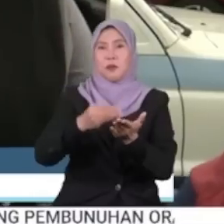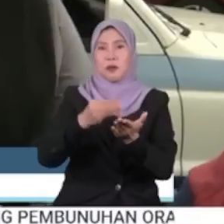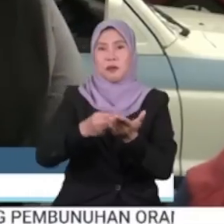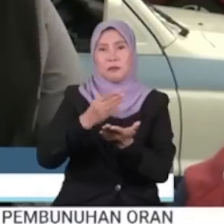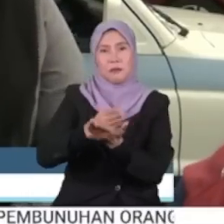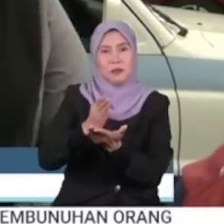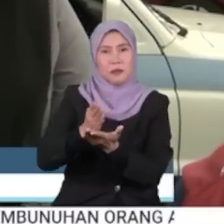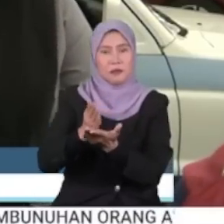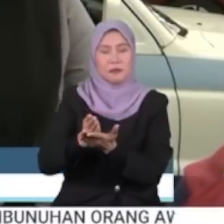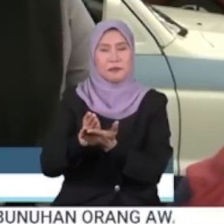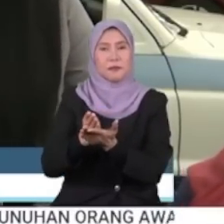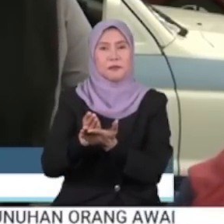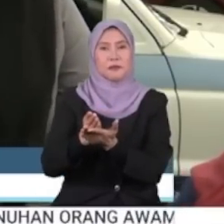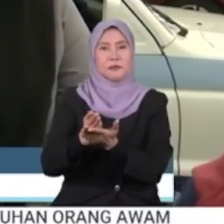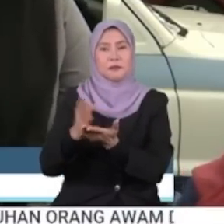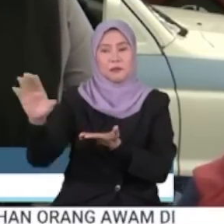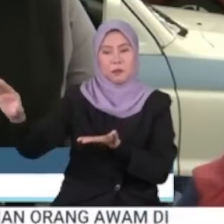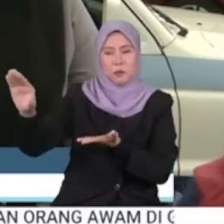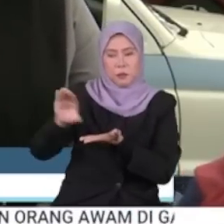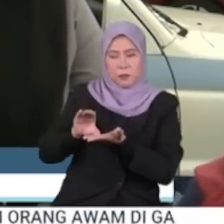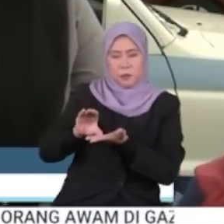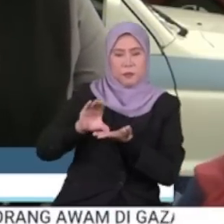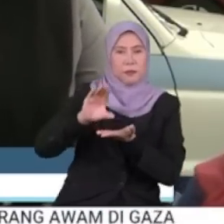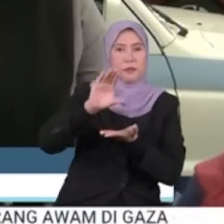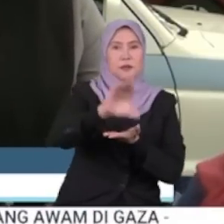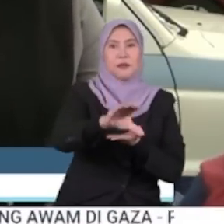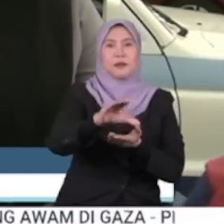peruntukan-peruntukan yang dapat terus kepada